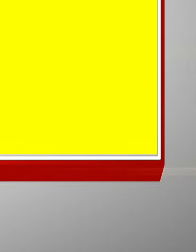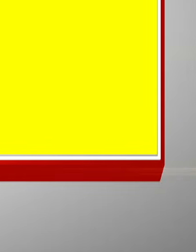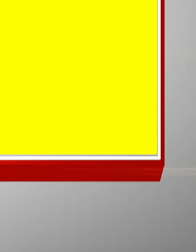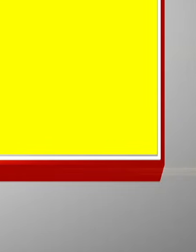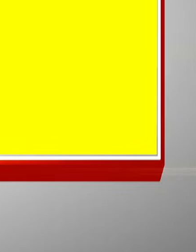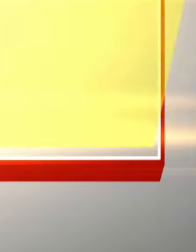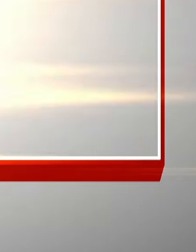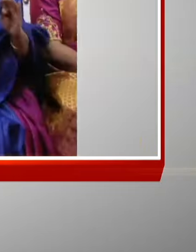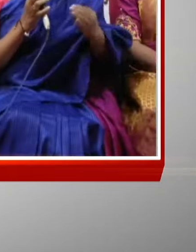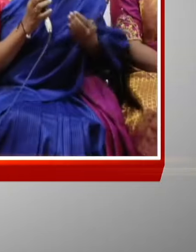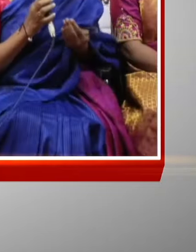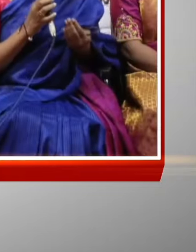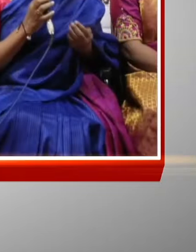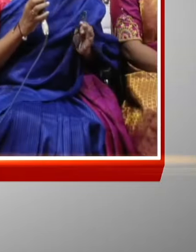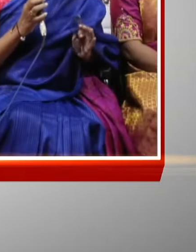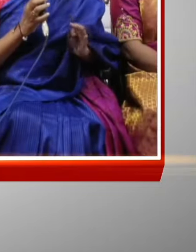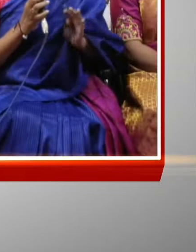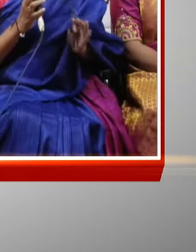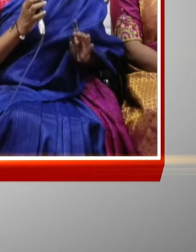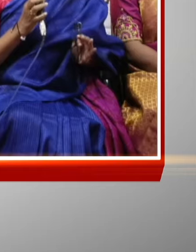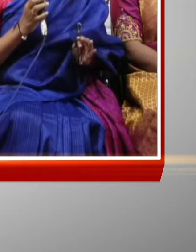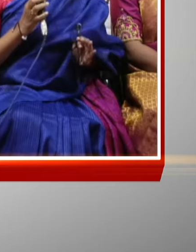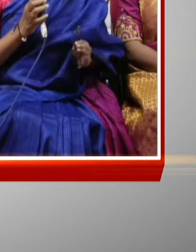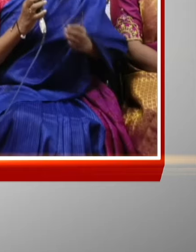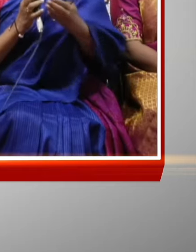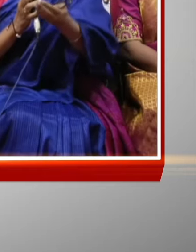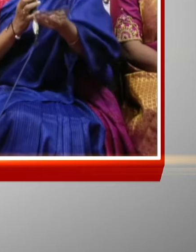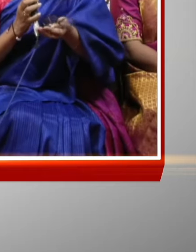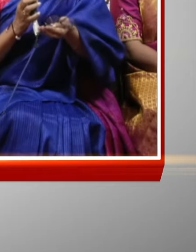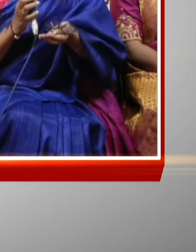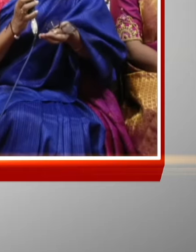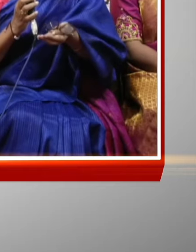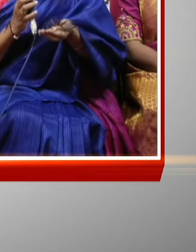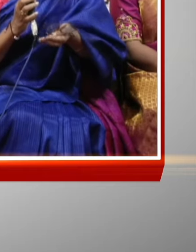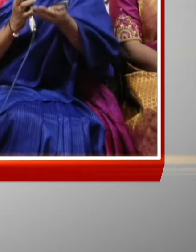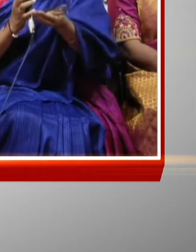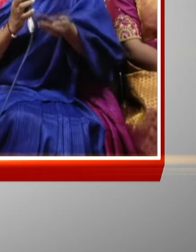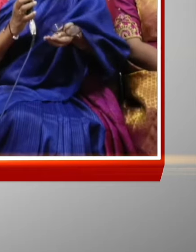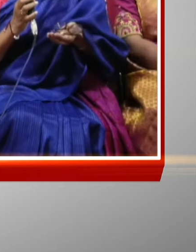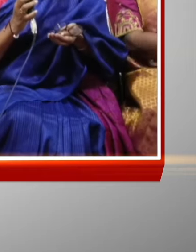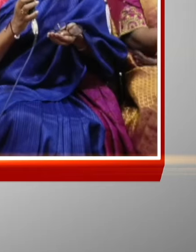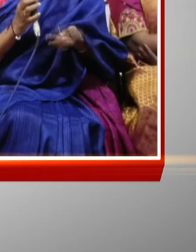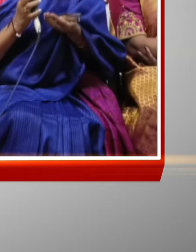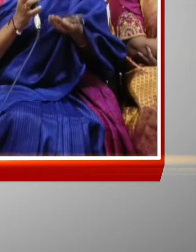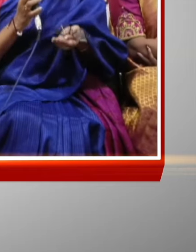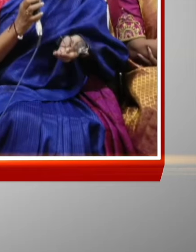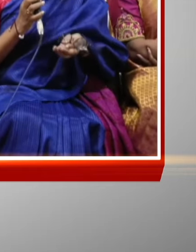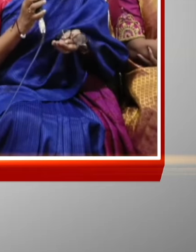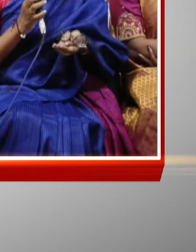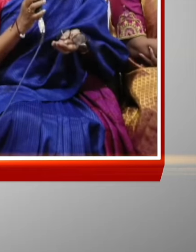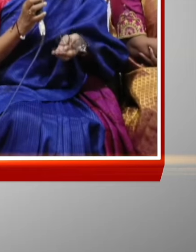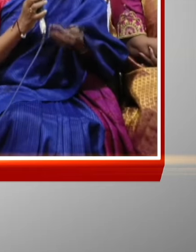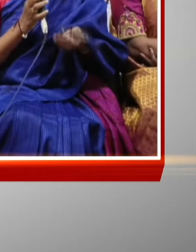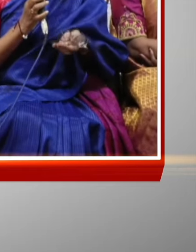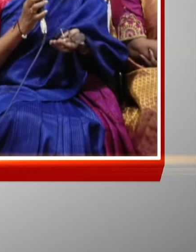രജിത്ത്, 2019 മുതലുള്ള ഒരു സമിതിയാണ് നടികർ സംഘത്തിൻ്റെ കീഴിൽ ഇത്തരത്തിൽ സിനിമാ മേഖലയിൽ സ്ത്രീകൾക്കുണ്ടാകുന്ന പ്രശ്നങ്ങളെക്കുറിച്ച് അതിന് പരിഹാരം കാണുന്നതിന്